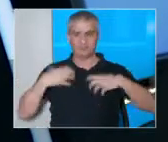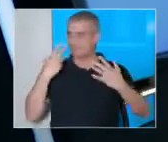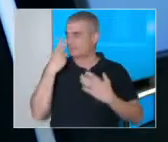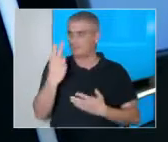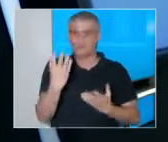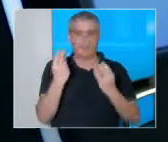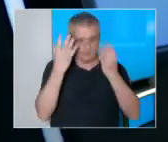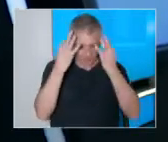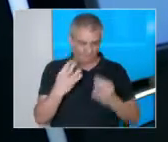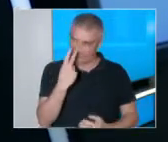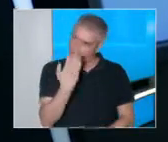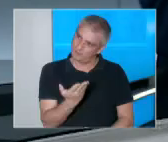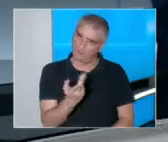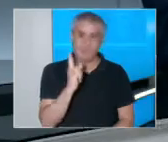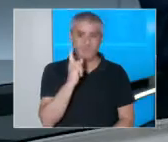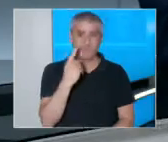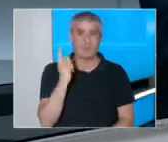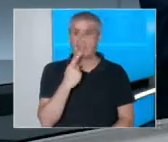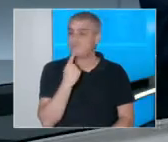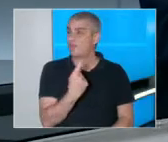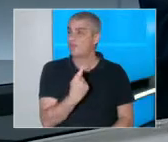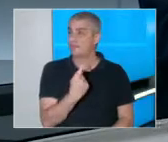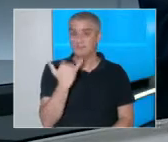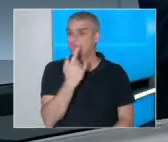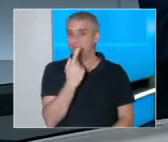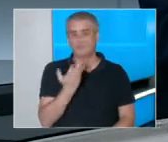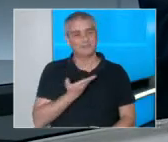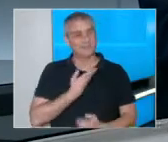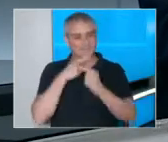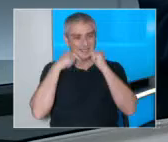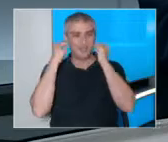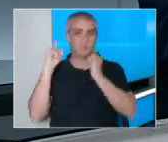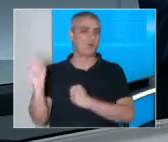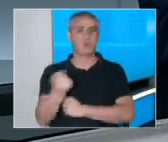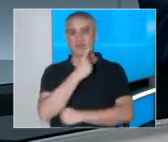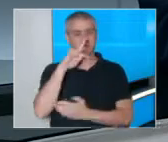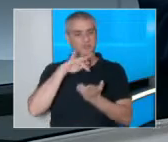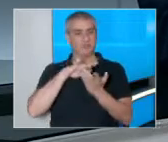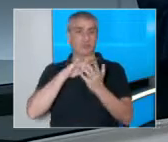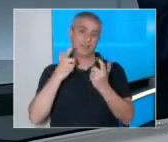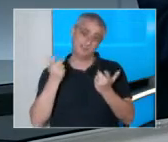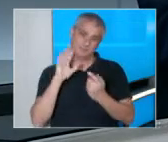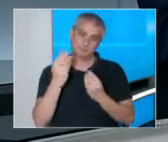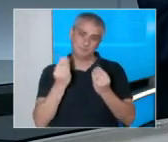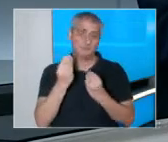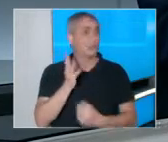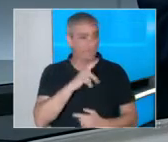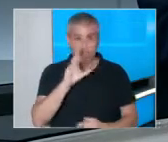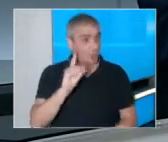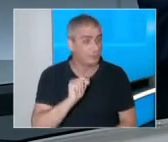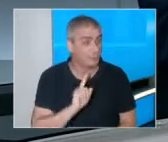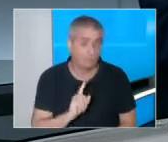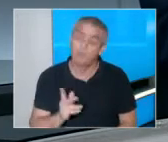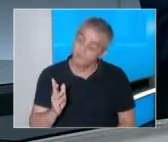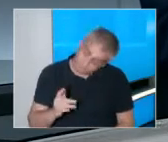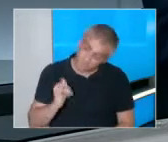של הרבה כבוד שראינו פה. אגב, אבל אני חייב לומר שהוא תמיד העלה חיוך על פני כל מי שנכח באולם, יש לו איזשהו חיוך. ודודי אמסלם לא?